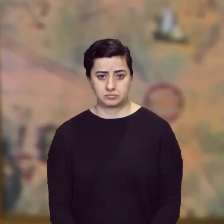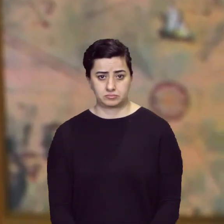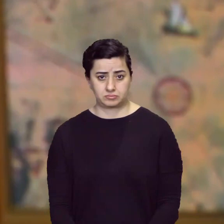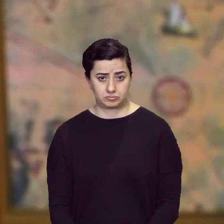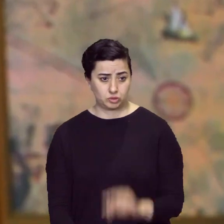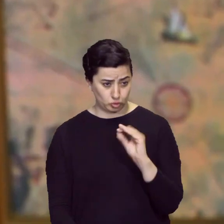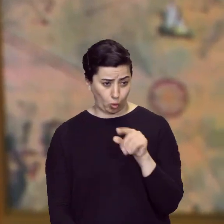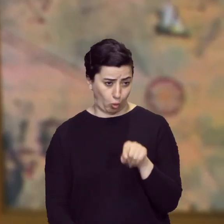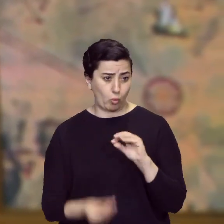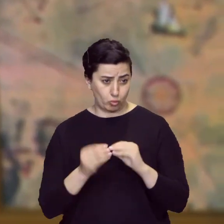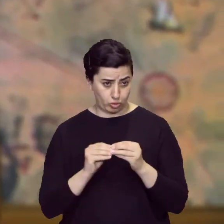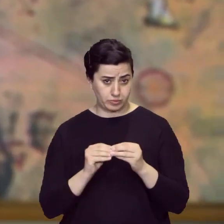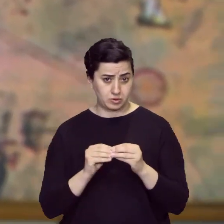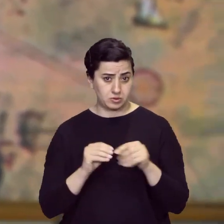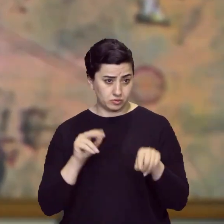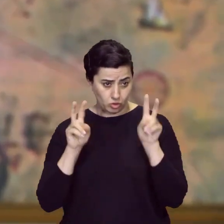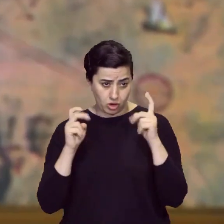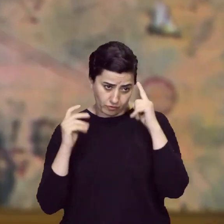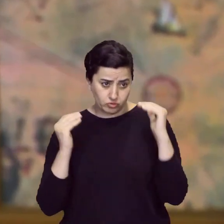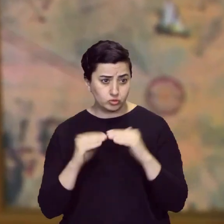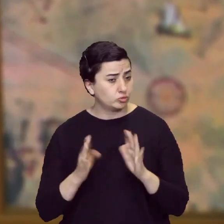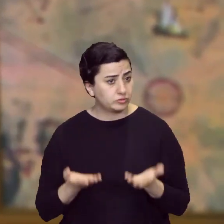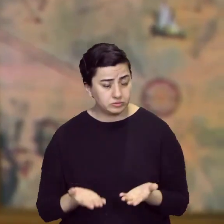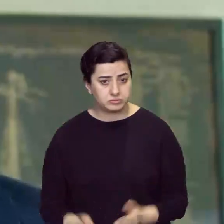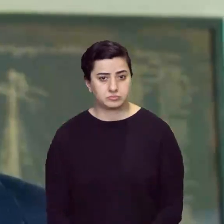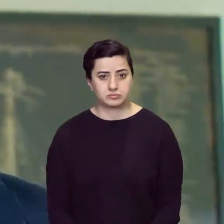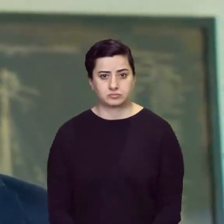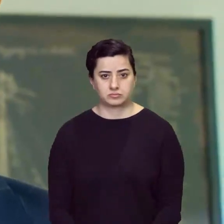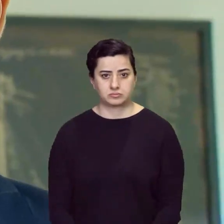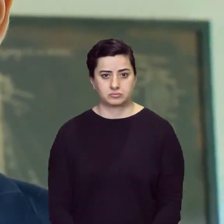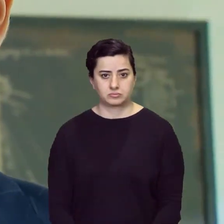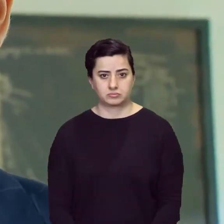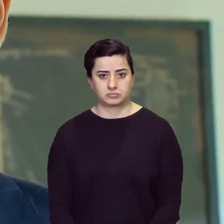Çocuk meselesi. Bu konuda mı anlaşamıyorsunuz?